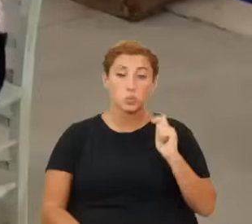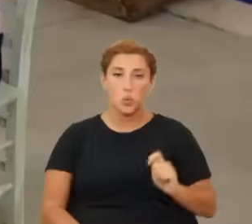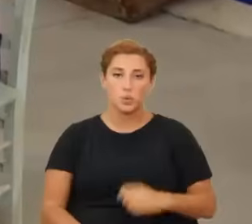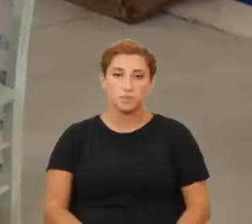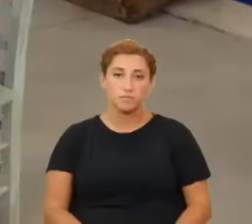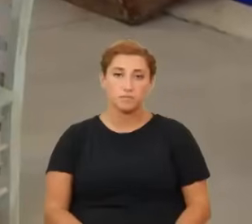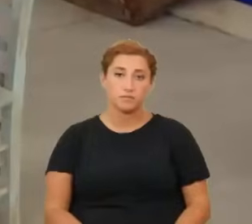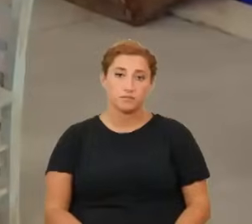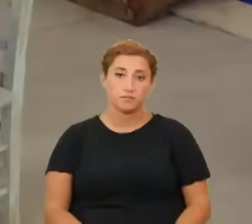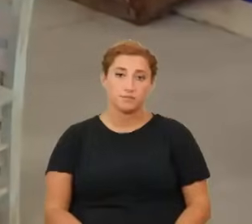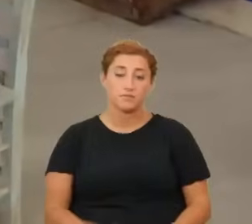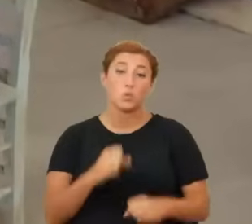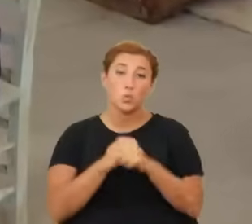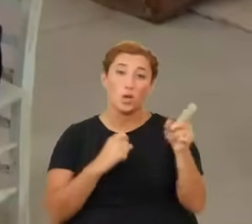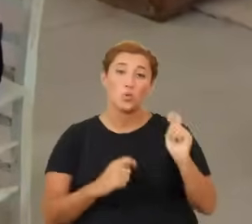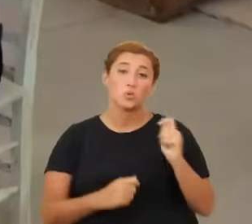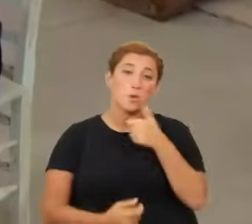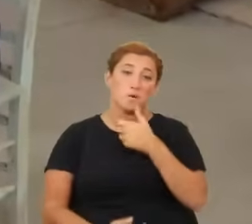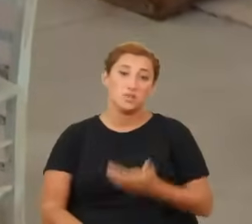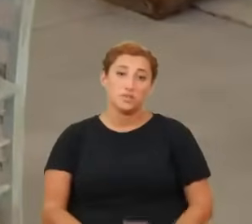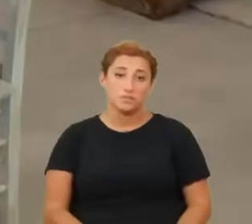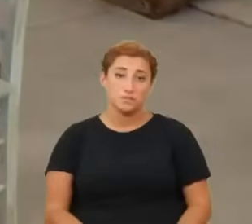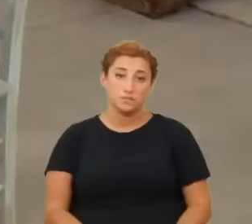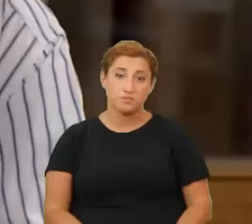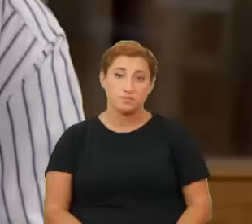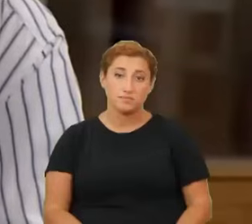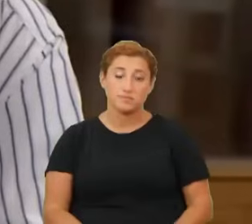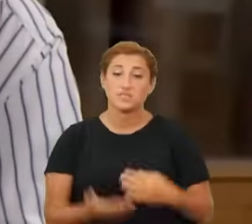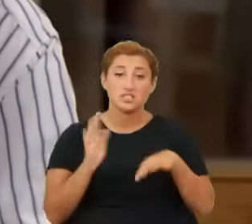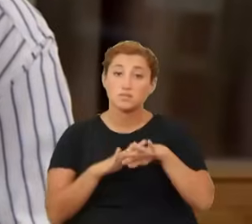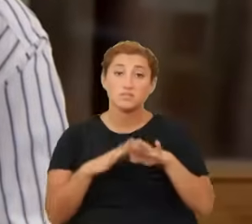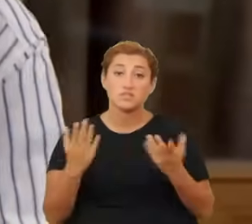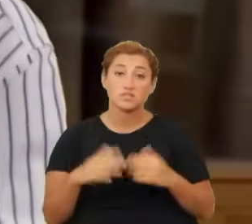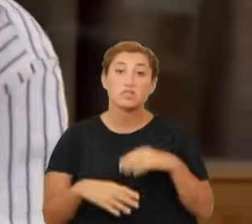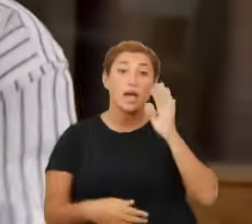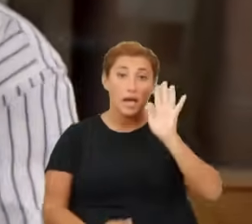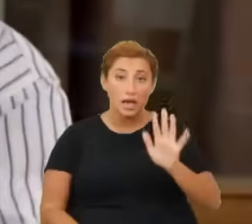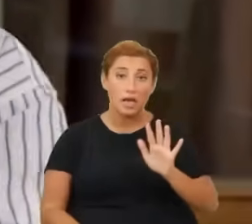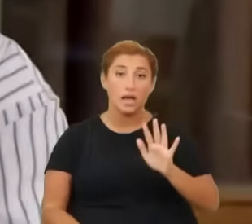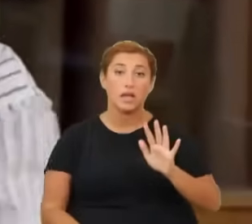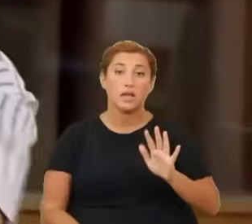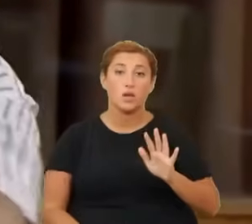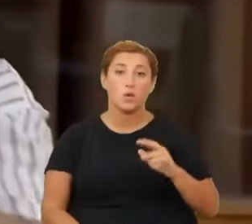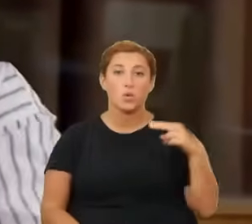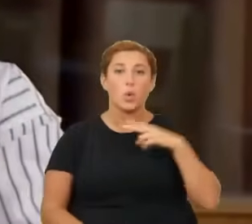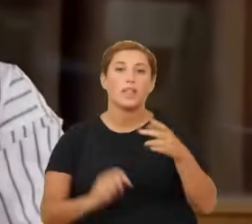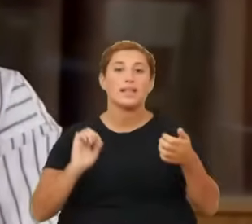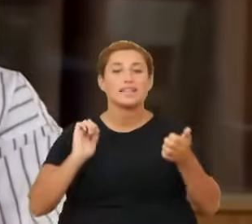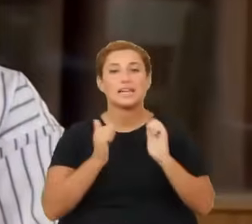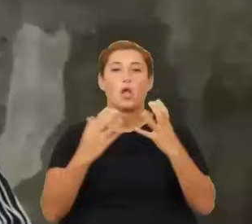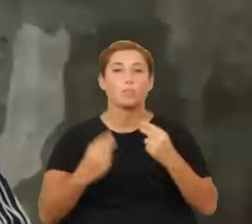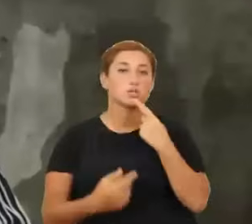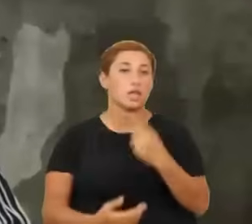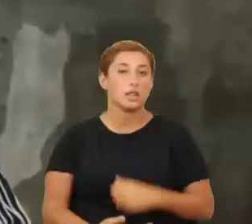zor. Vallahi Gülden de zor babacığım. Ya ne yapacağız o zaman? Hah! Yollar tıkalı